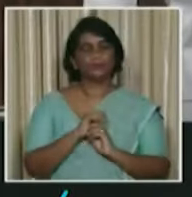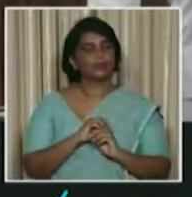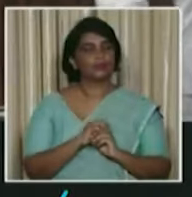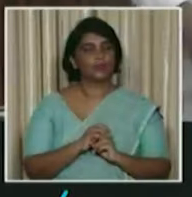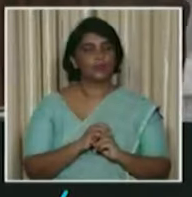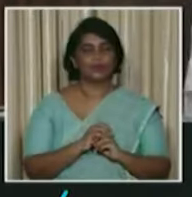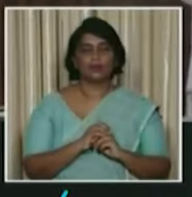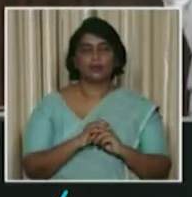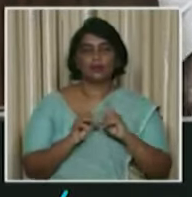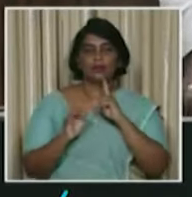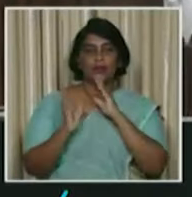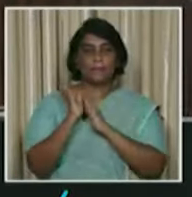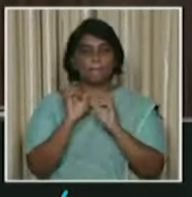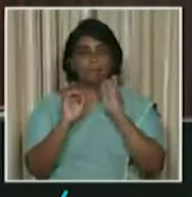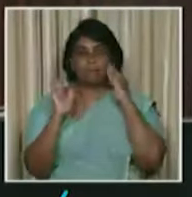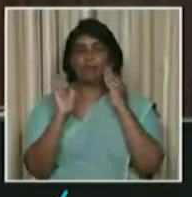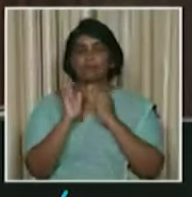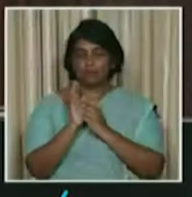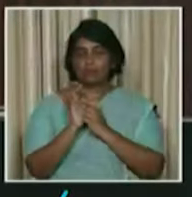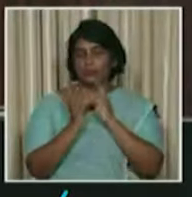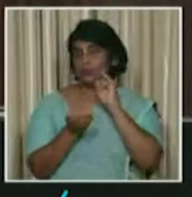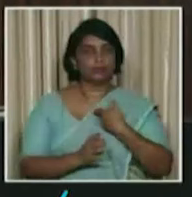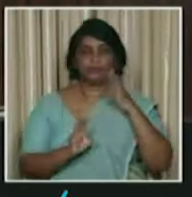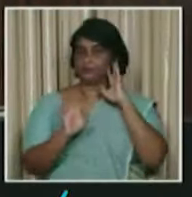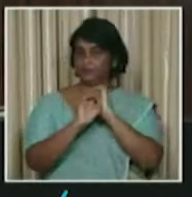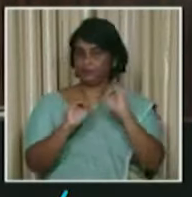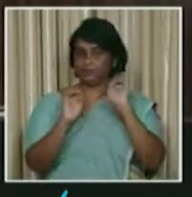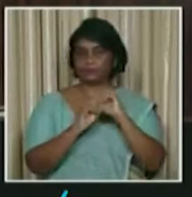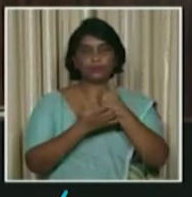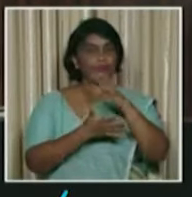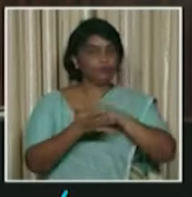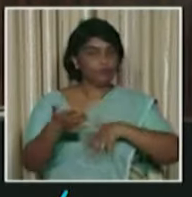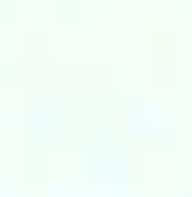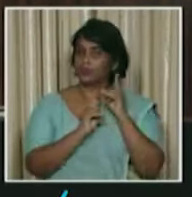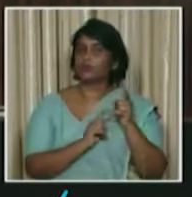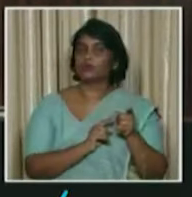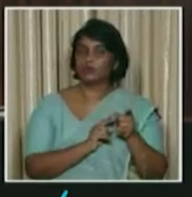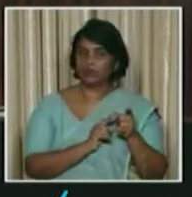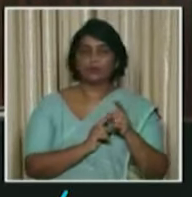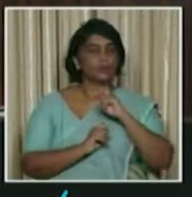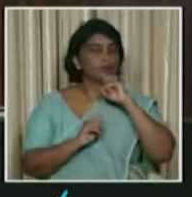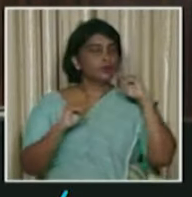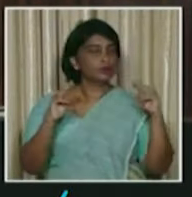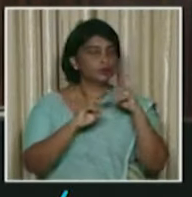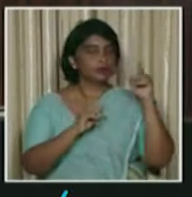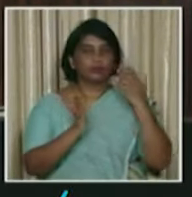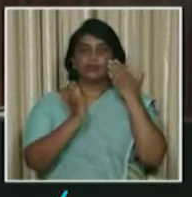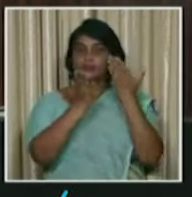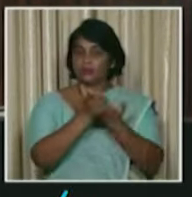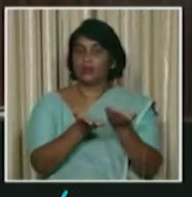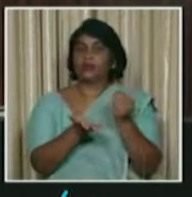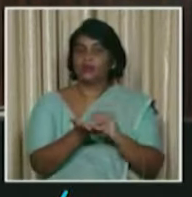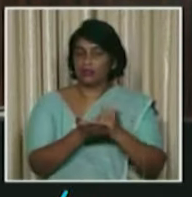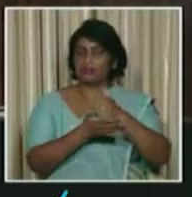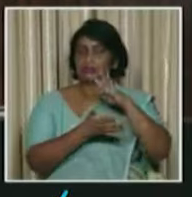මාර්ගගත ක්‍රමවල සුරක්ෂිතභාවය පිළිබඳ නැමැති පනත් කෙටුම්පත් සම්බන්ධයෙන් පෙත්සම් 45ට අමතරව ශ්‍රේෂ්ඨාධිකරණය වෙත ඉදිරිපත් කරන ලද තවත්